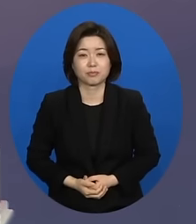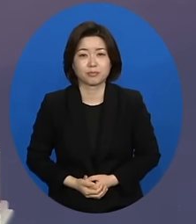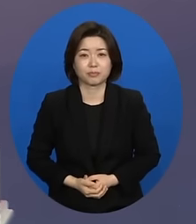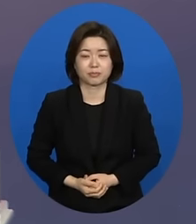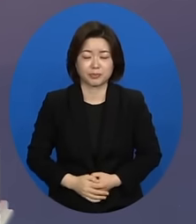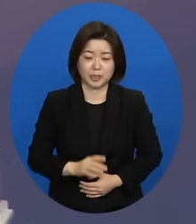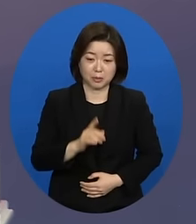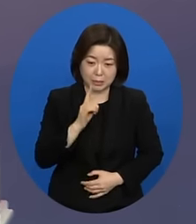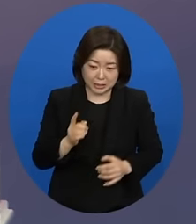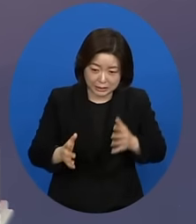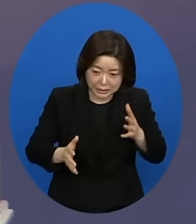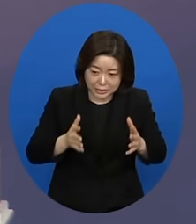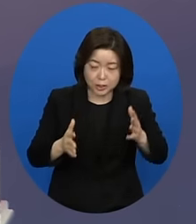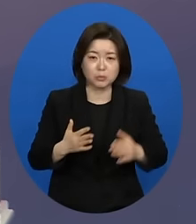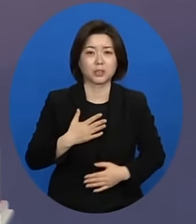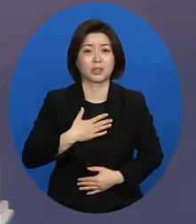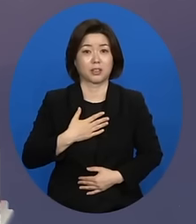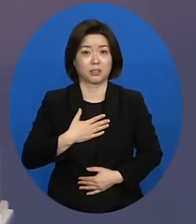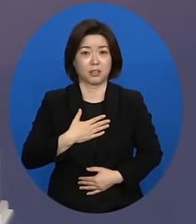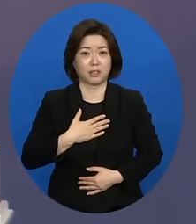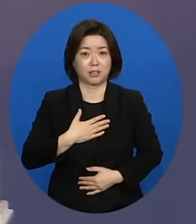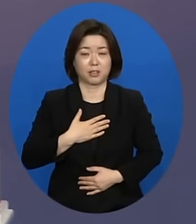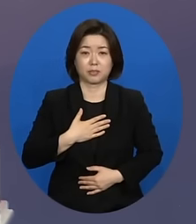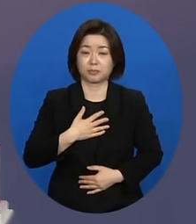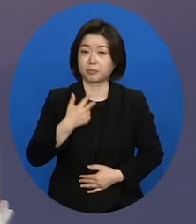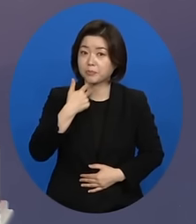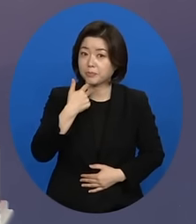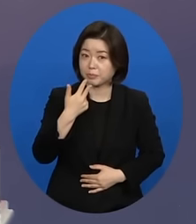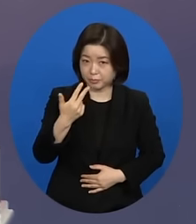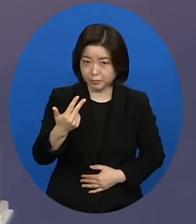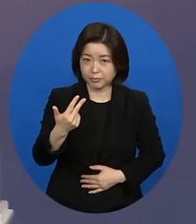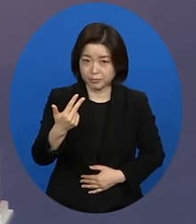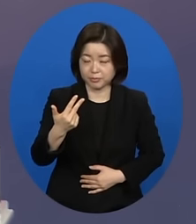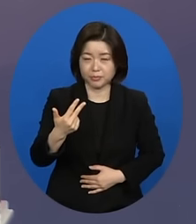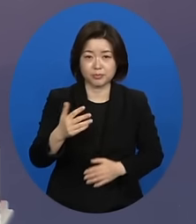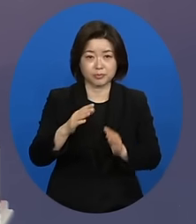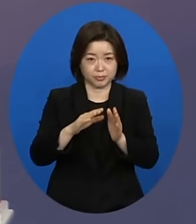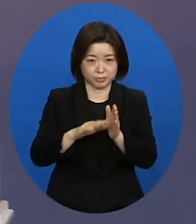말더듬이었던 제가 7살 때